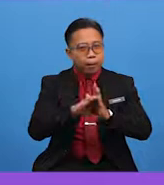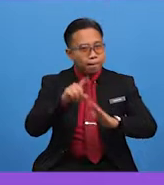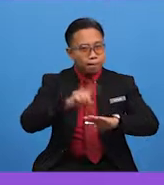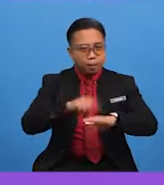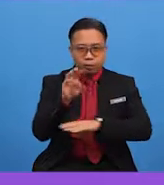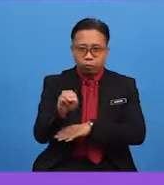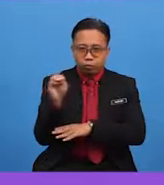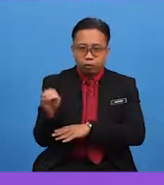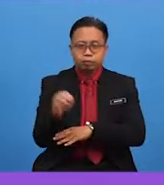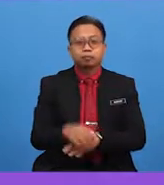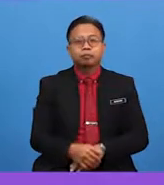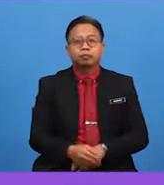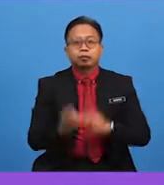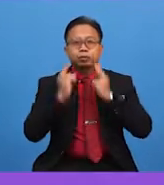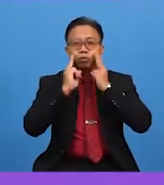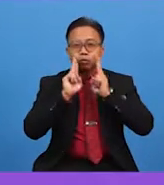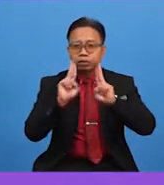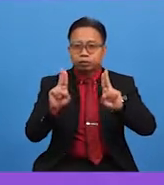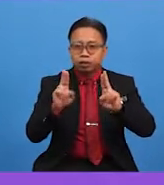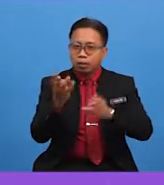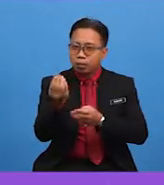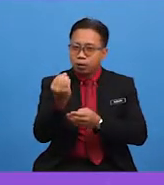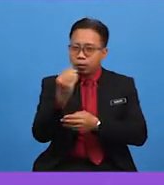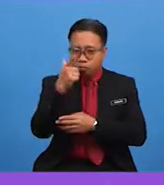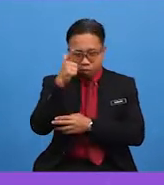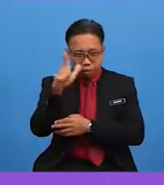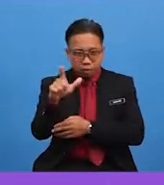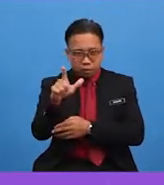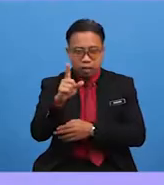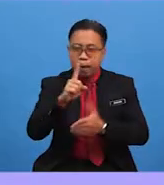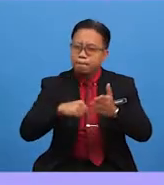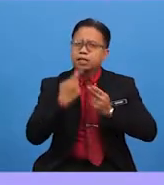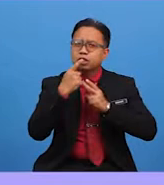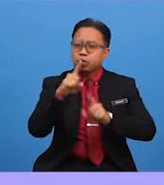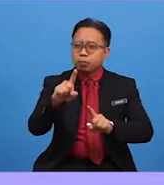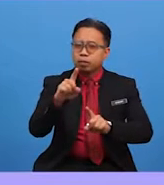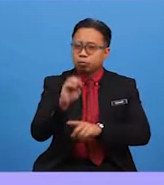murid-murid. Ustazah nak lihat apa jawapan murid-murid.